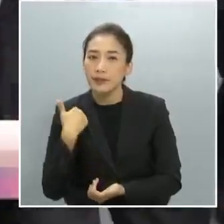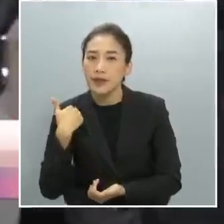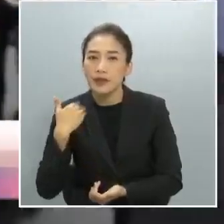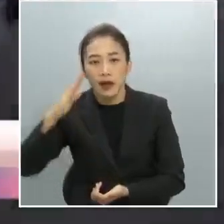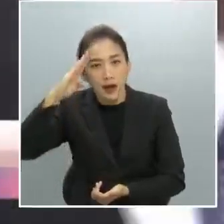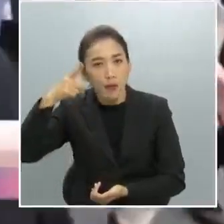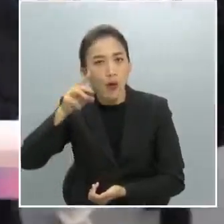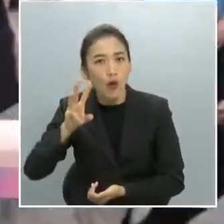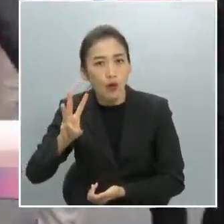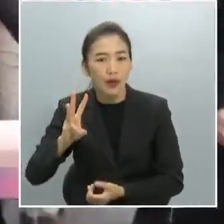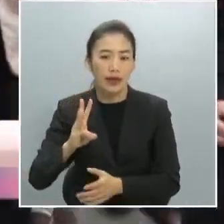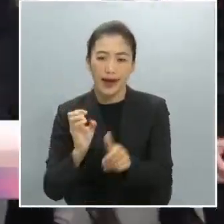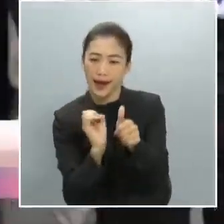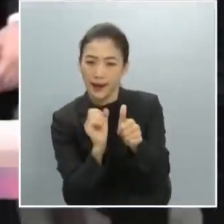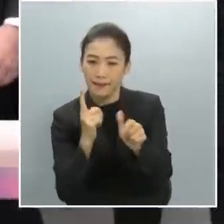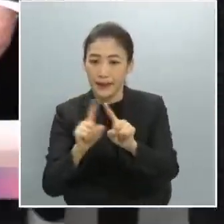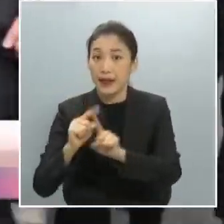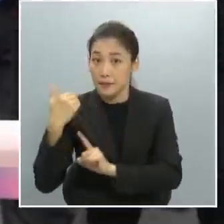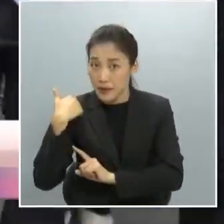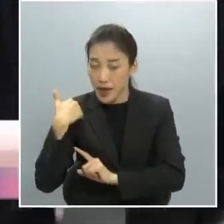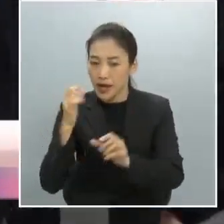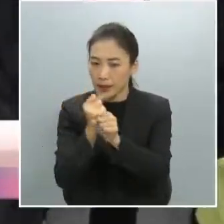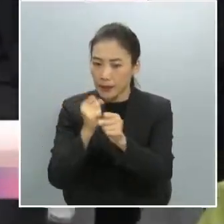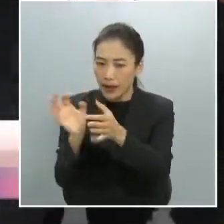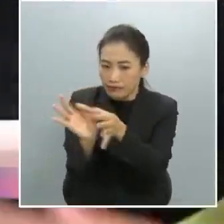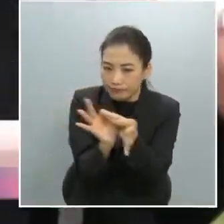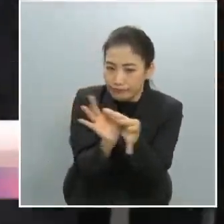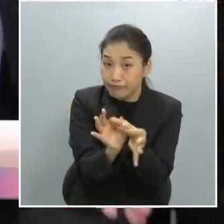อพลเอกประวิตรด้วยค่ะ ศึกษาก่อนไม่เป็นไร